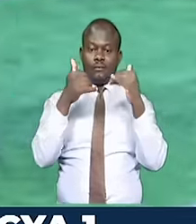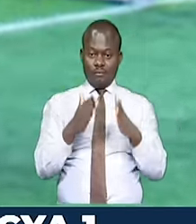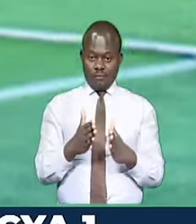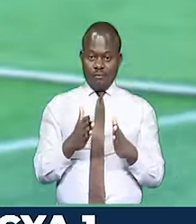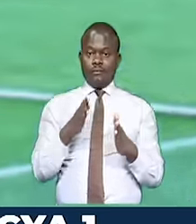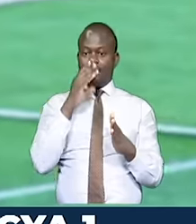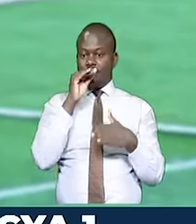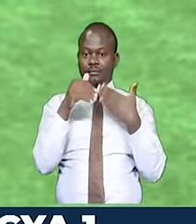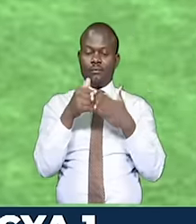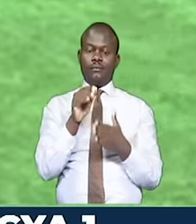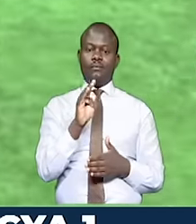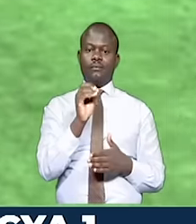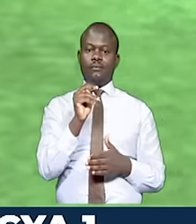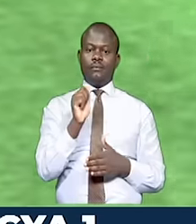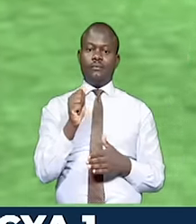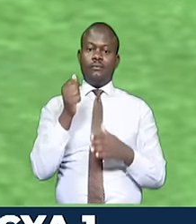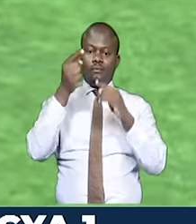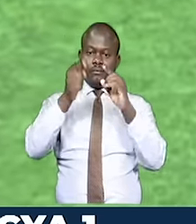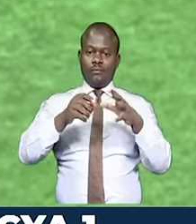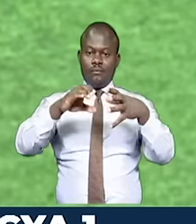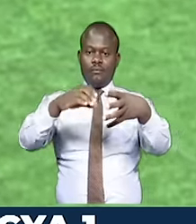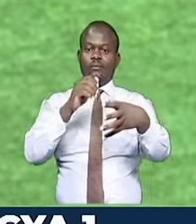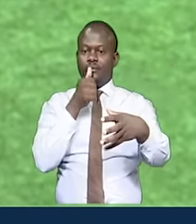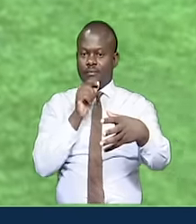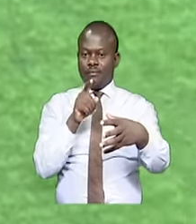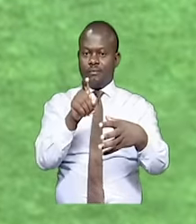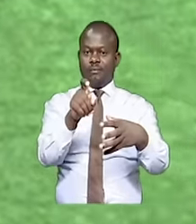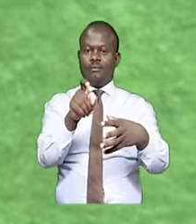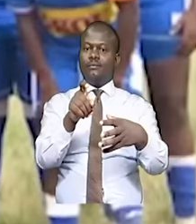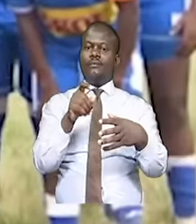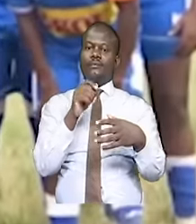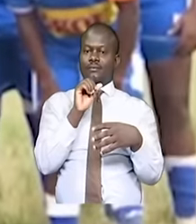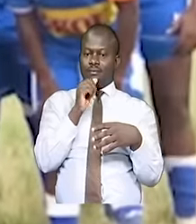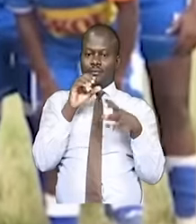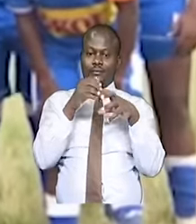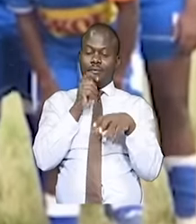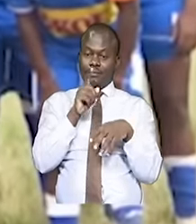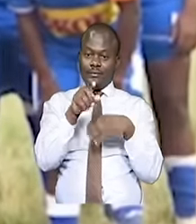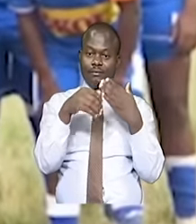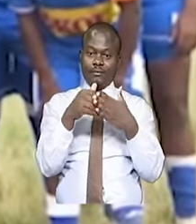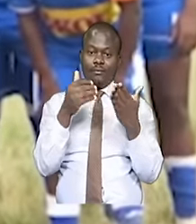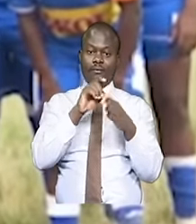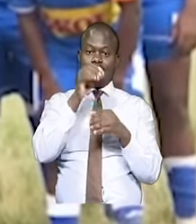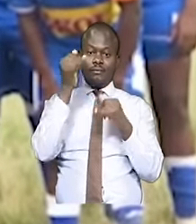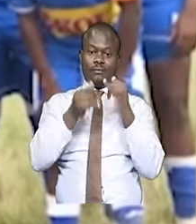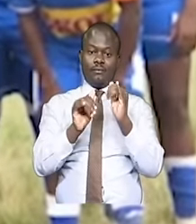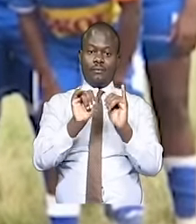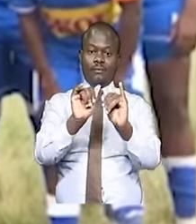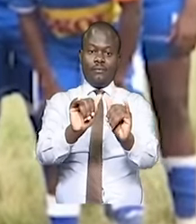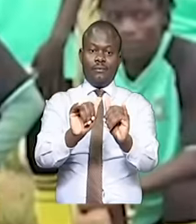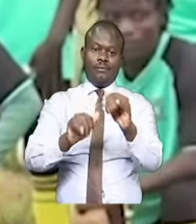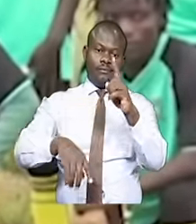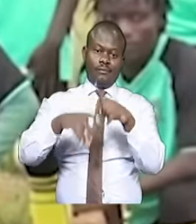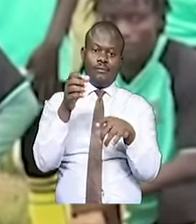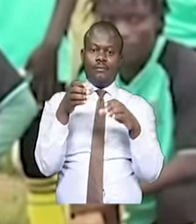iba inkuru bona kuko bahasanze ikipe ya Rayon Sport iyo Rayon Sport tuvuga nayo iyi weekend isize